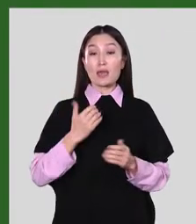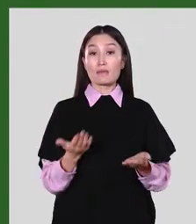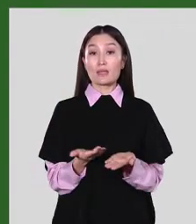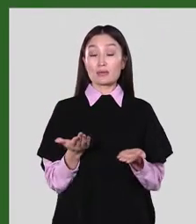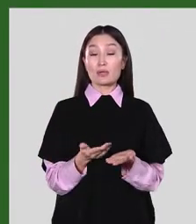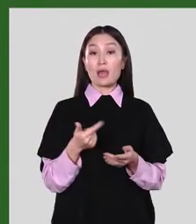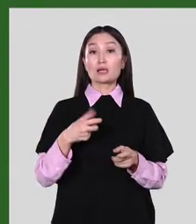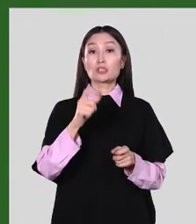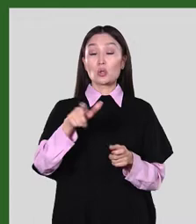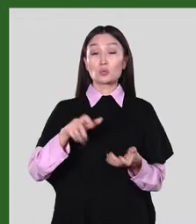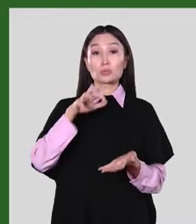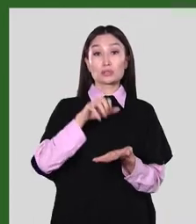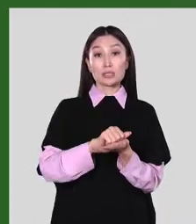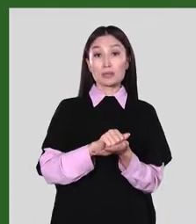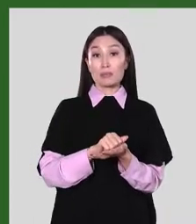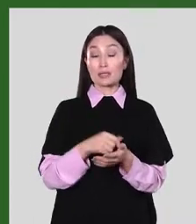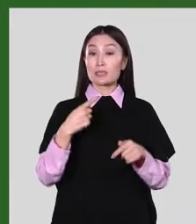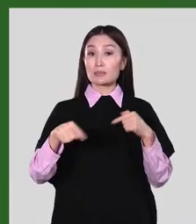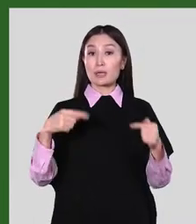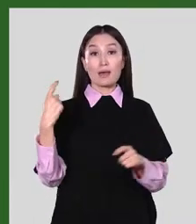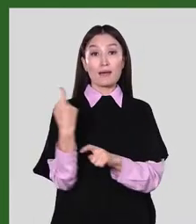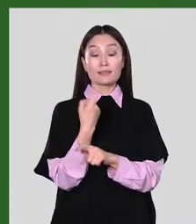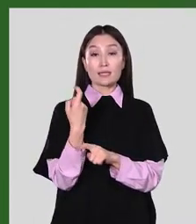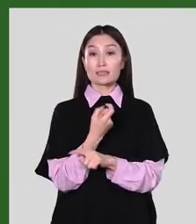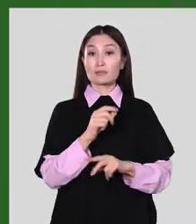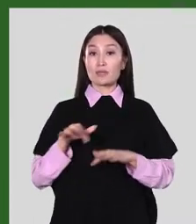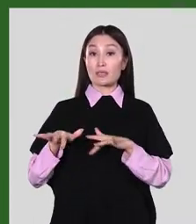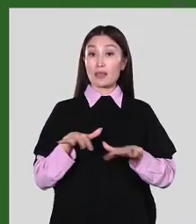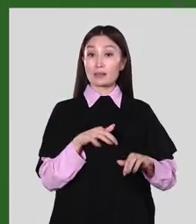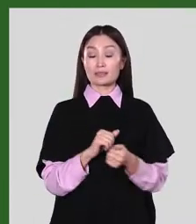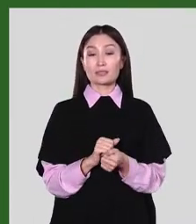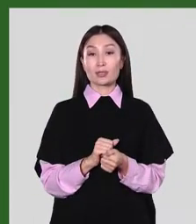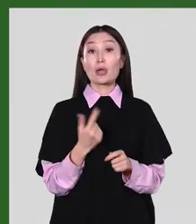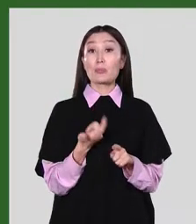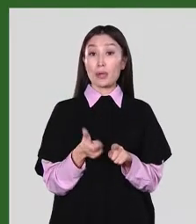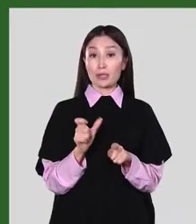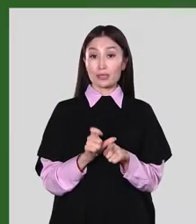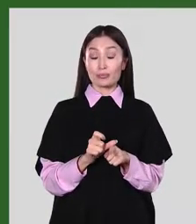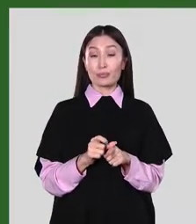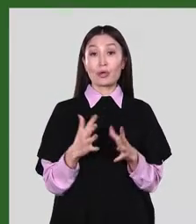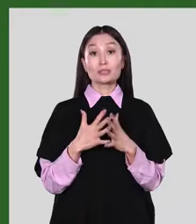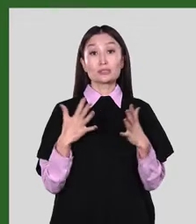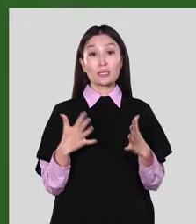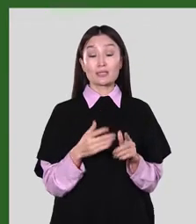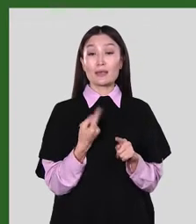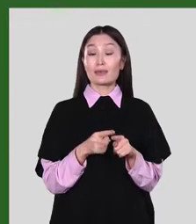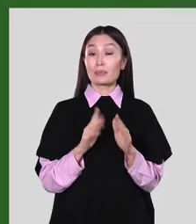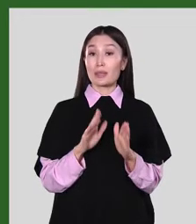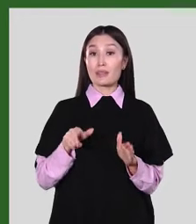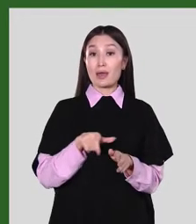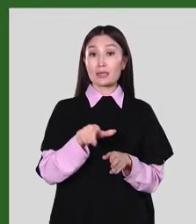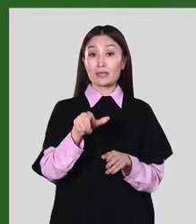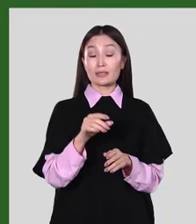люди занимались разнообразной хозяйственной деятельностью поэтому часто именно реки и